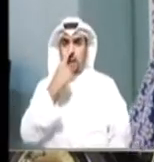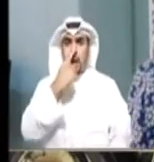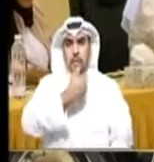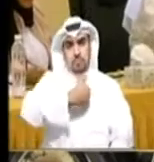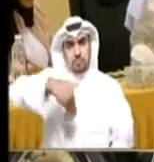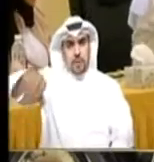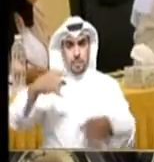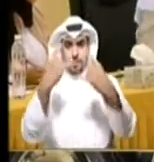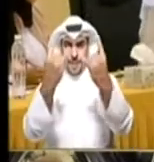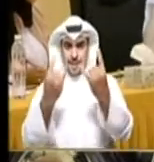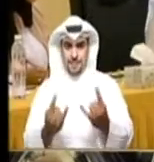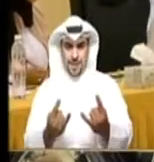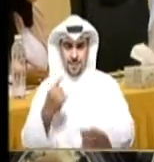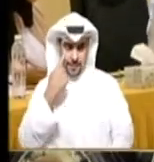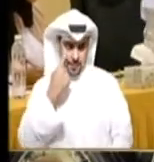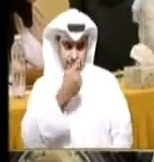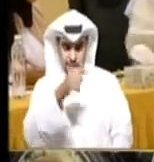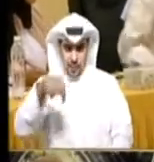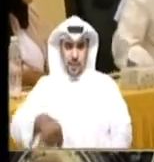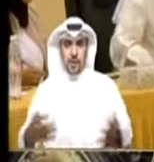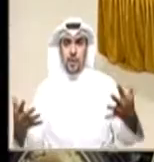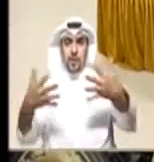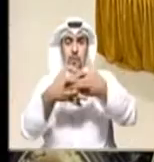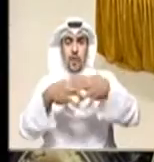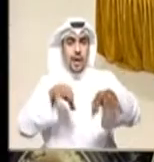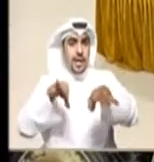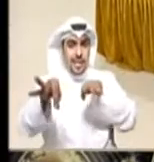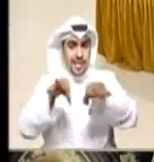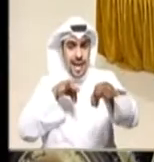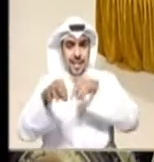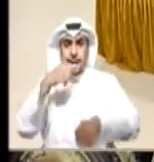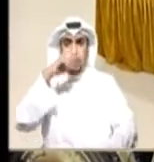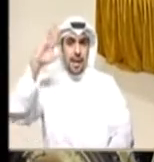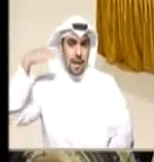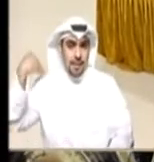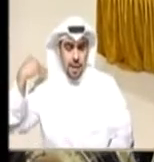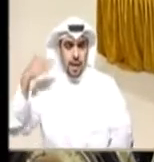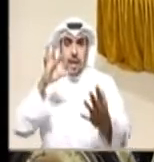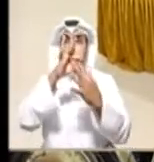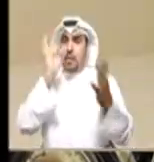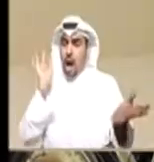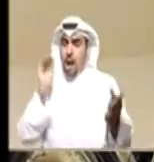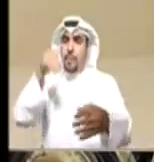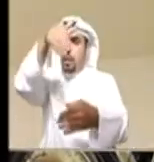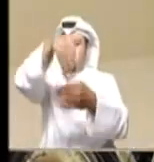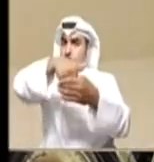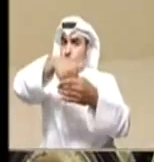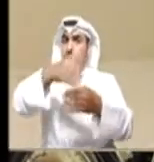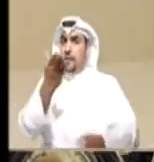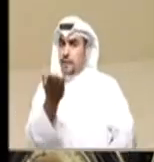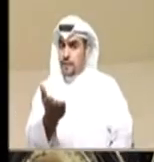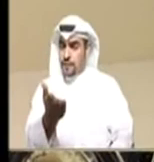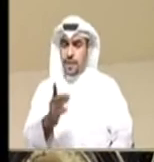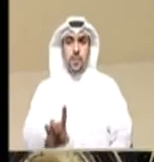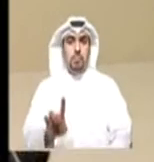الحق. وتأتي المشاركة السياسية للمرأة ترشحا وانتخابا لتشكل عاملا حاسما في الانتخابات